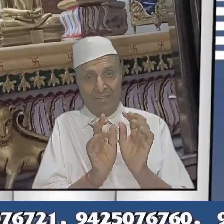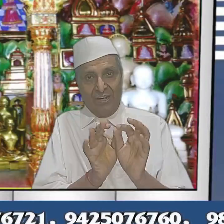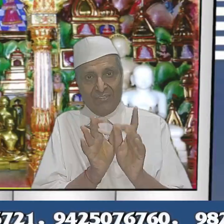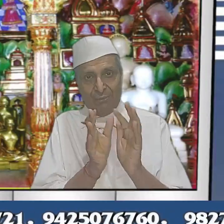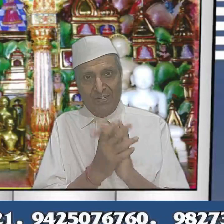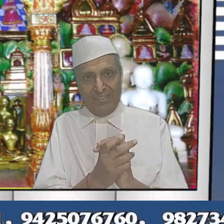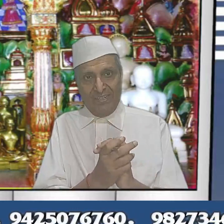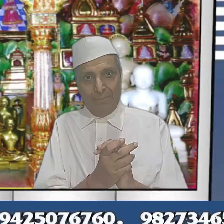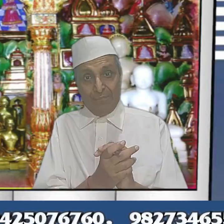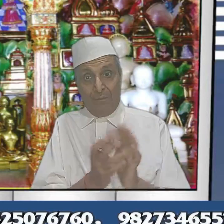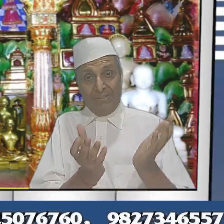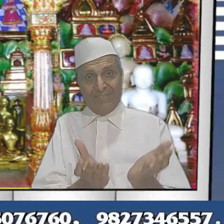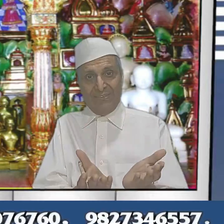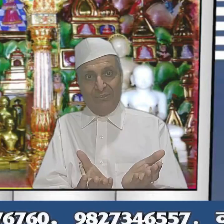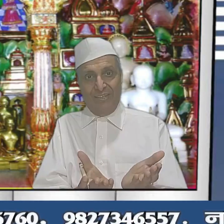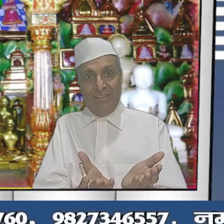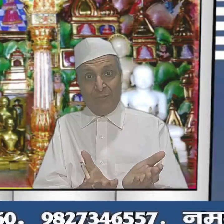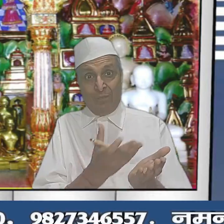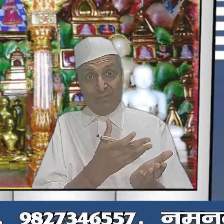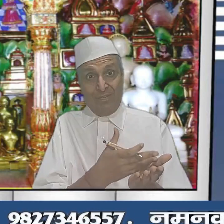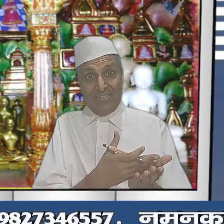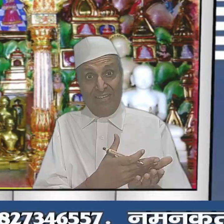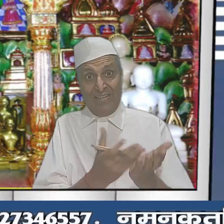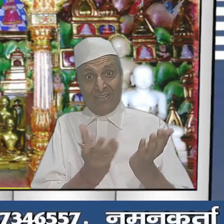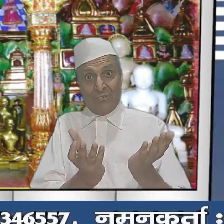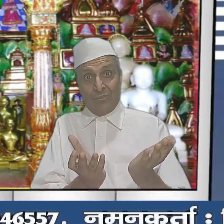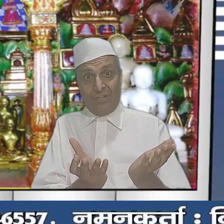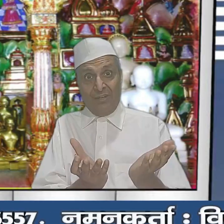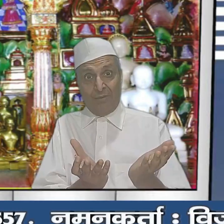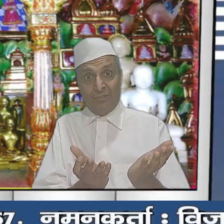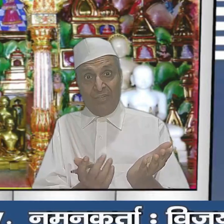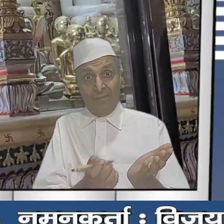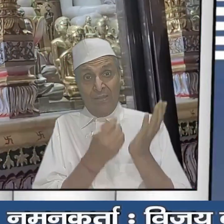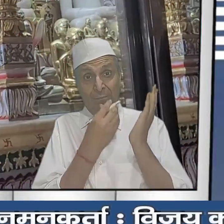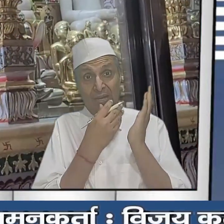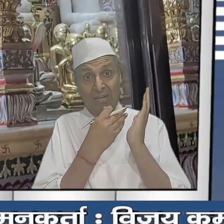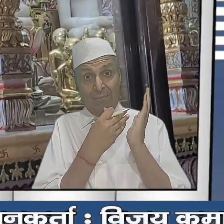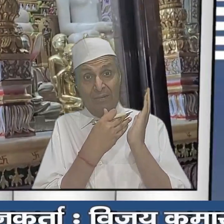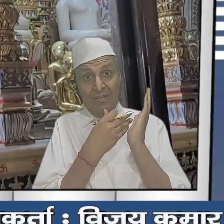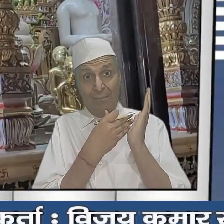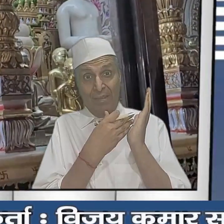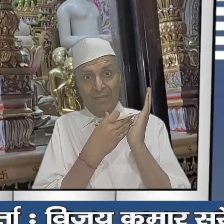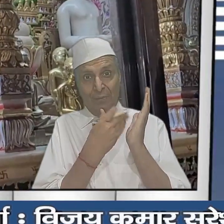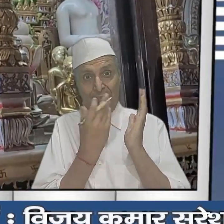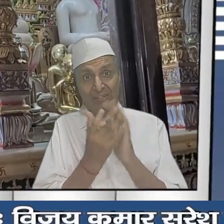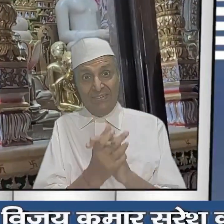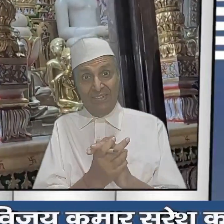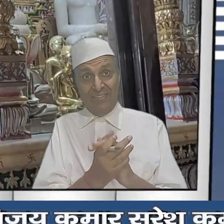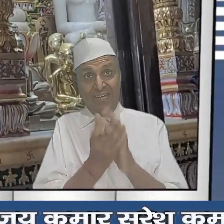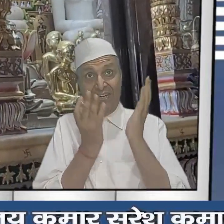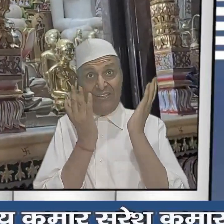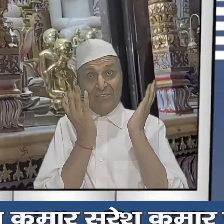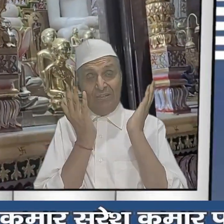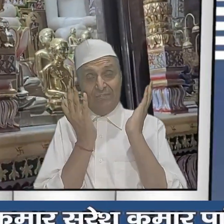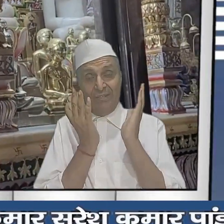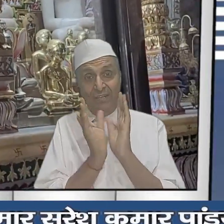42,000 राजपाट किया। बस ऐसे दिन था, क्योंकि मौसम आज ही है तो ठंड का मौसम था, पहाड़ अपने महल के ऊपर बैठे थे,